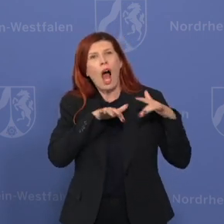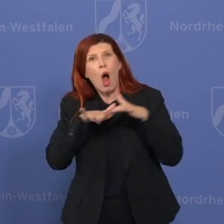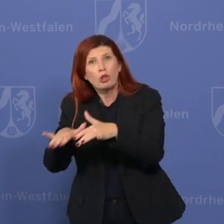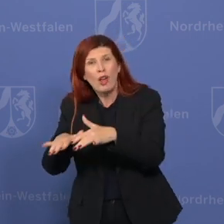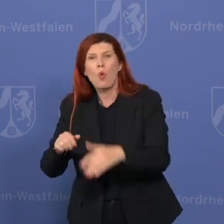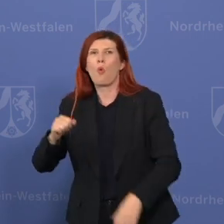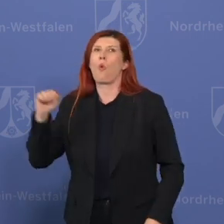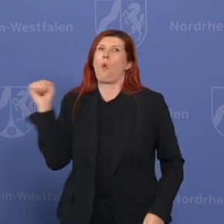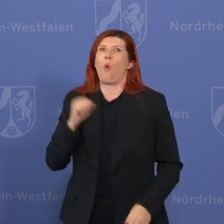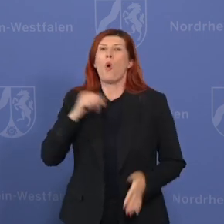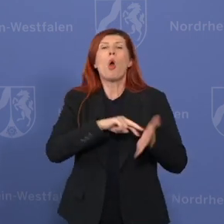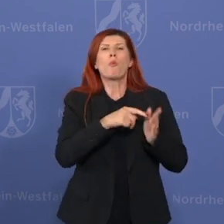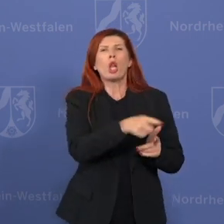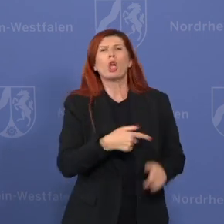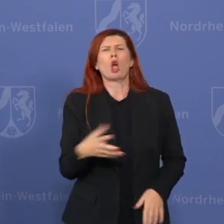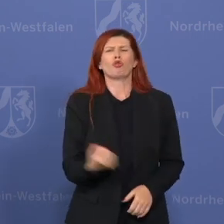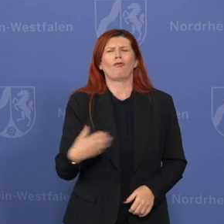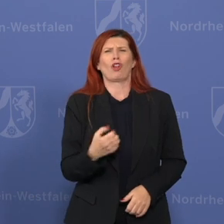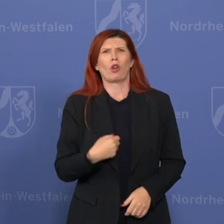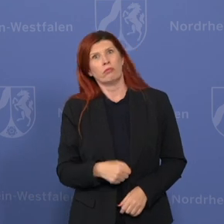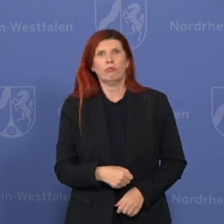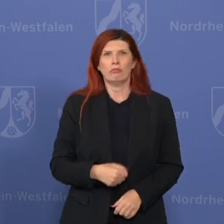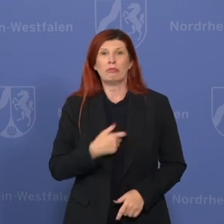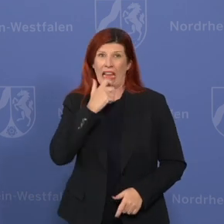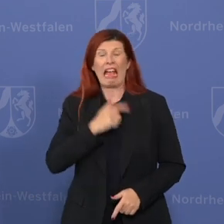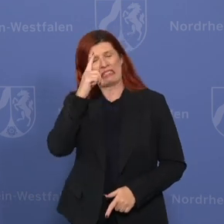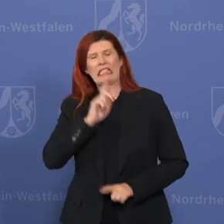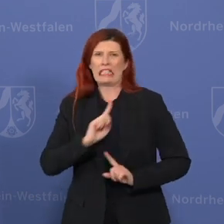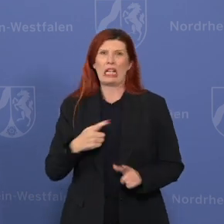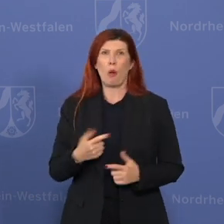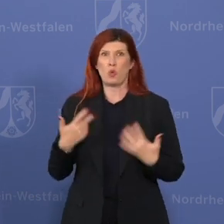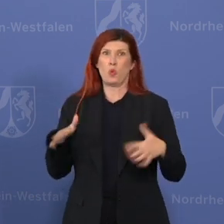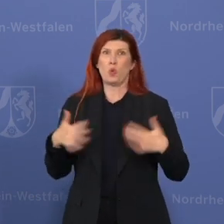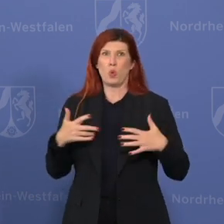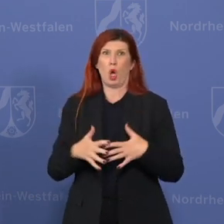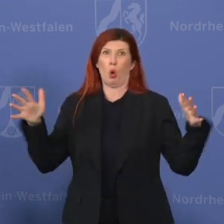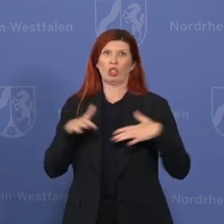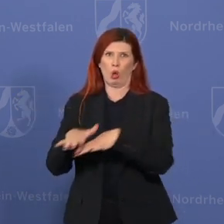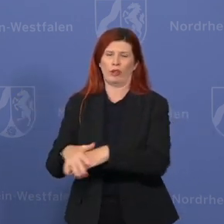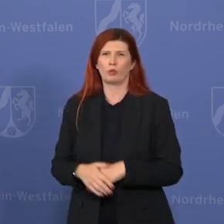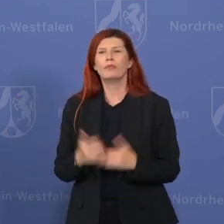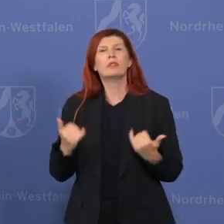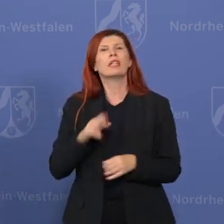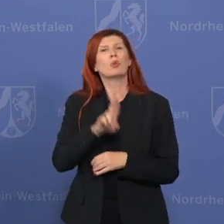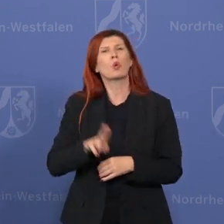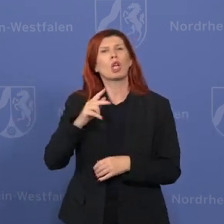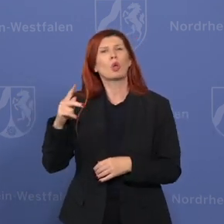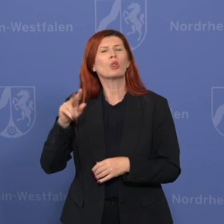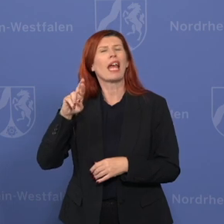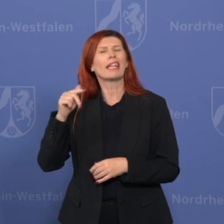Sicht wahrgenommen wird. Dann kommen wir jetzt zu Uli Klose von RTL. Mikro kommt. Sie haben eben